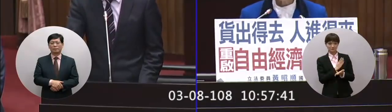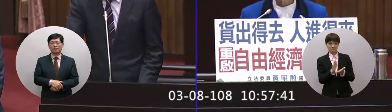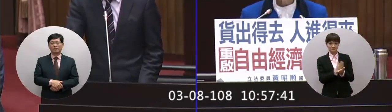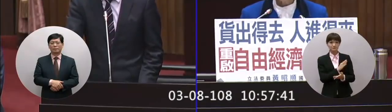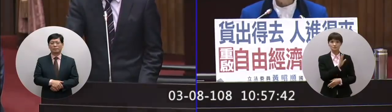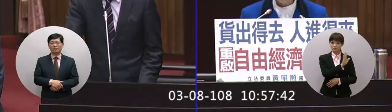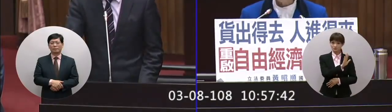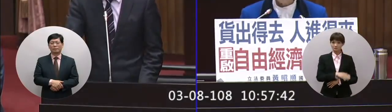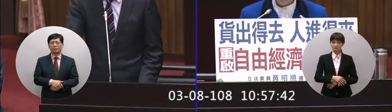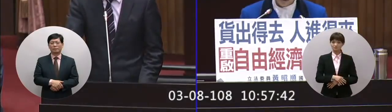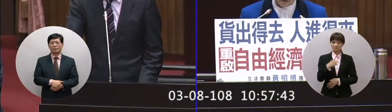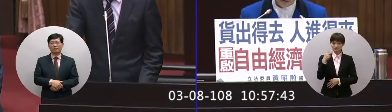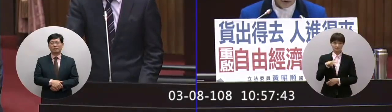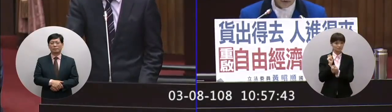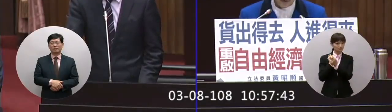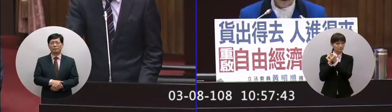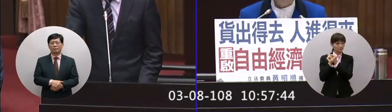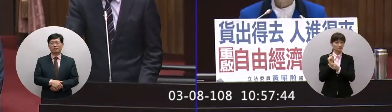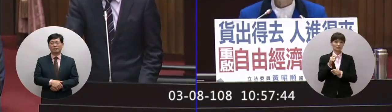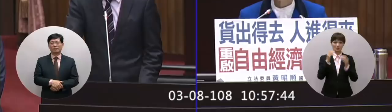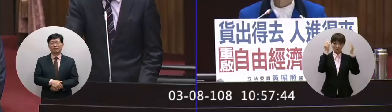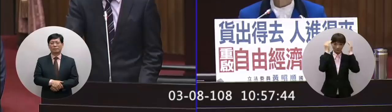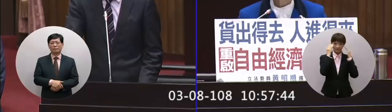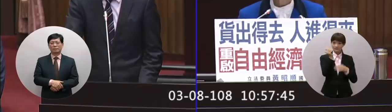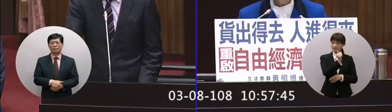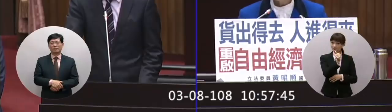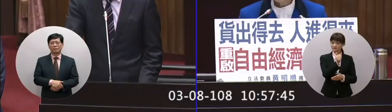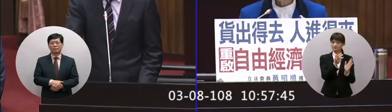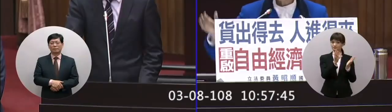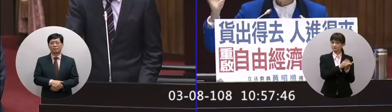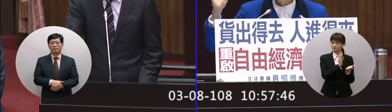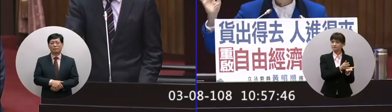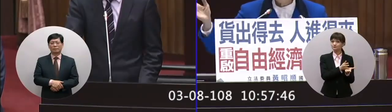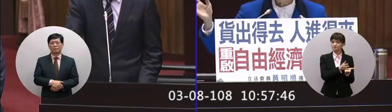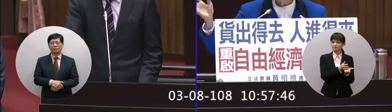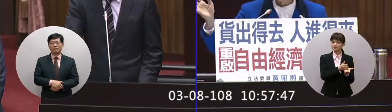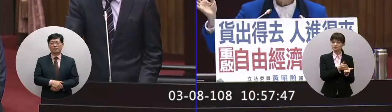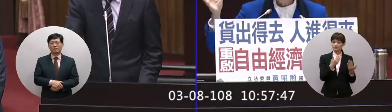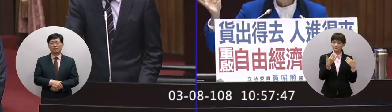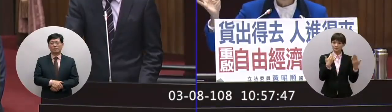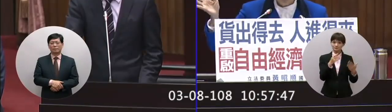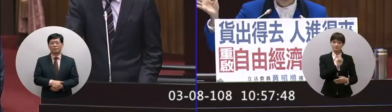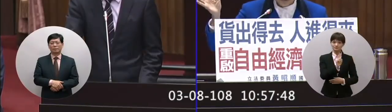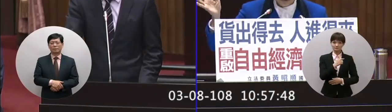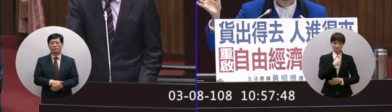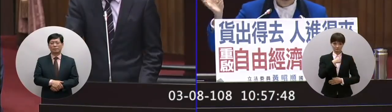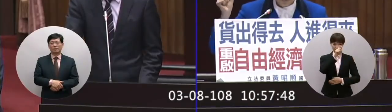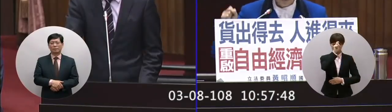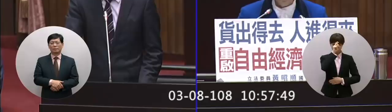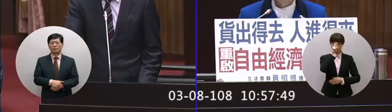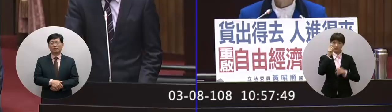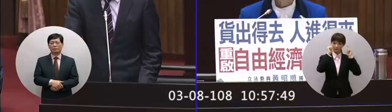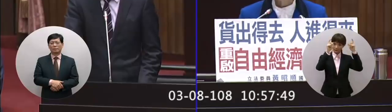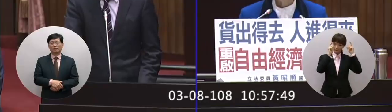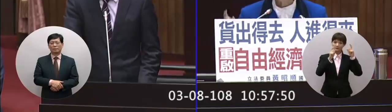这两天韩国瑜他清楚地讲了一件事，我们希望高雄的自由经济